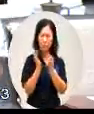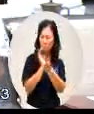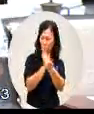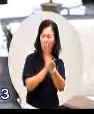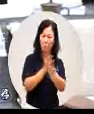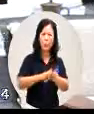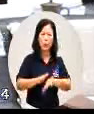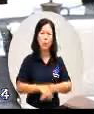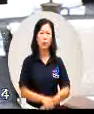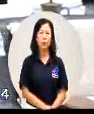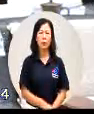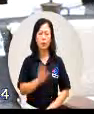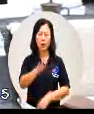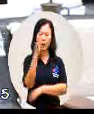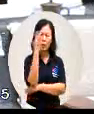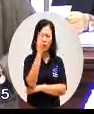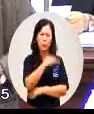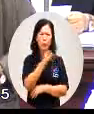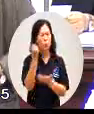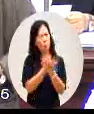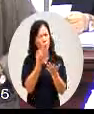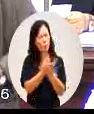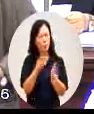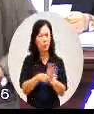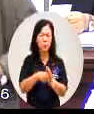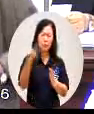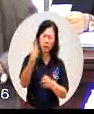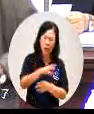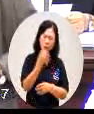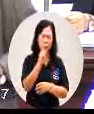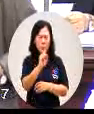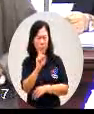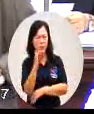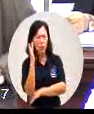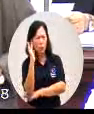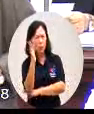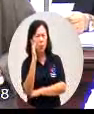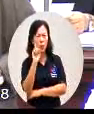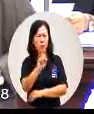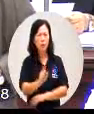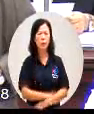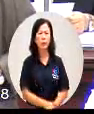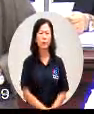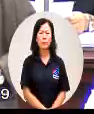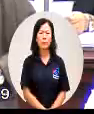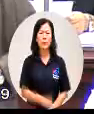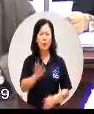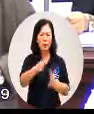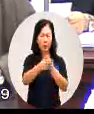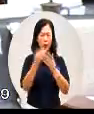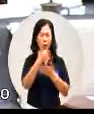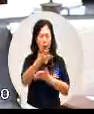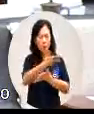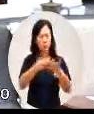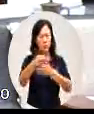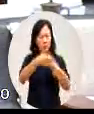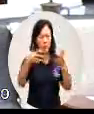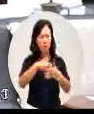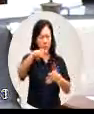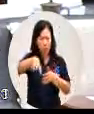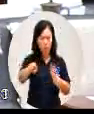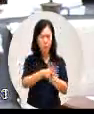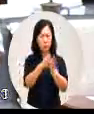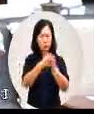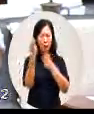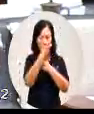的树啊，无够好啊，还是讲一年树啊？ 市长，但是你要协调那些交通部所属的监理处哈，高雄